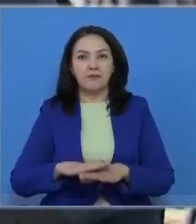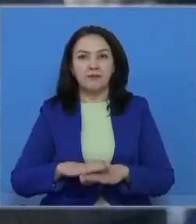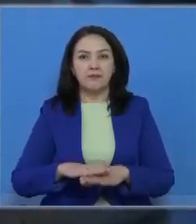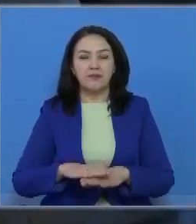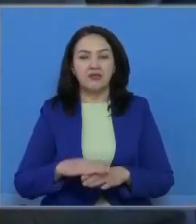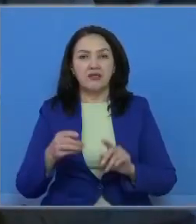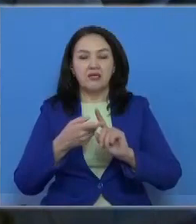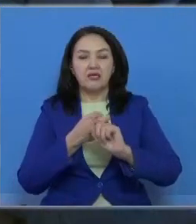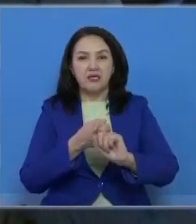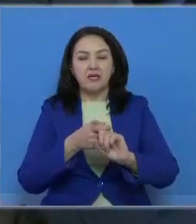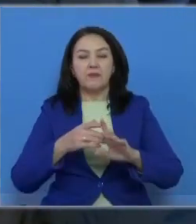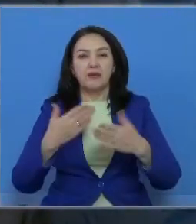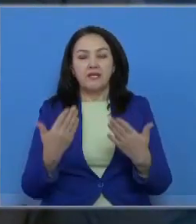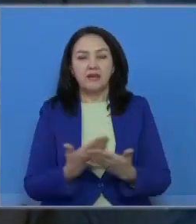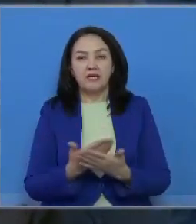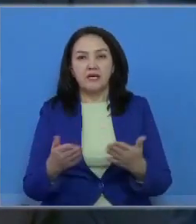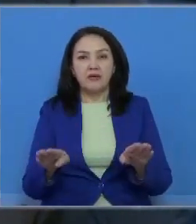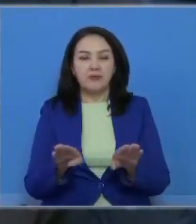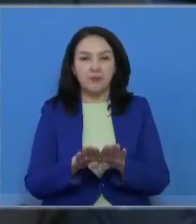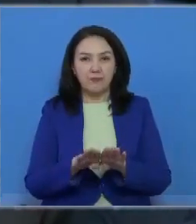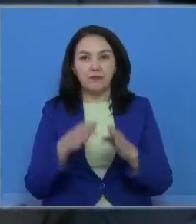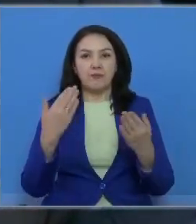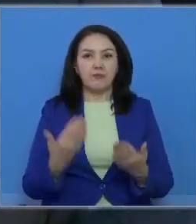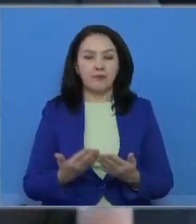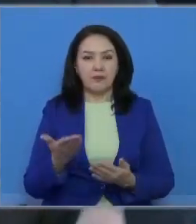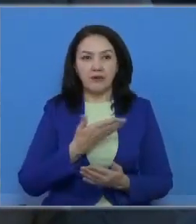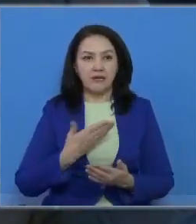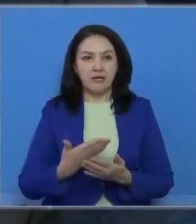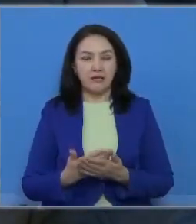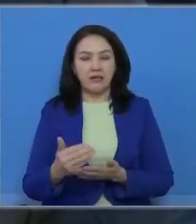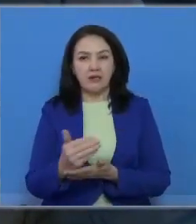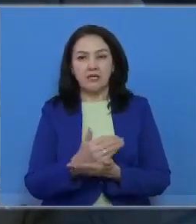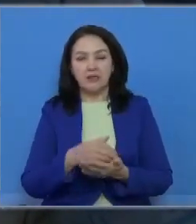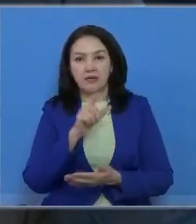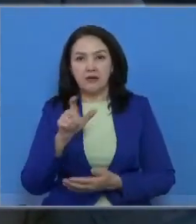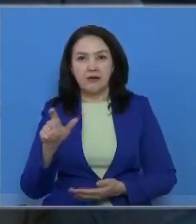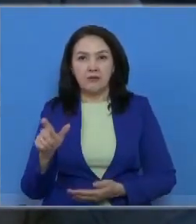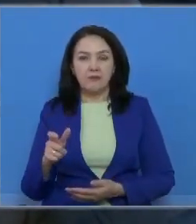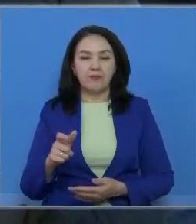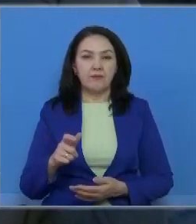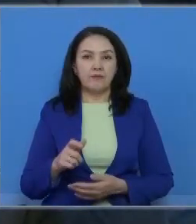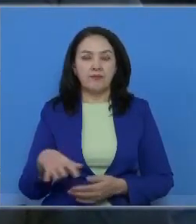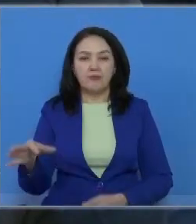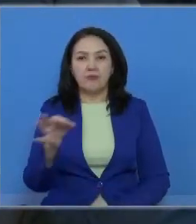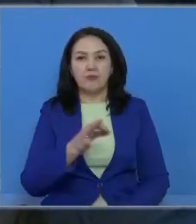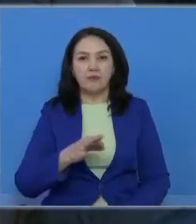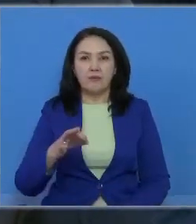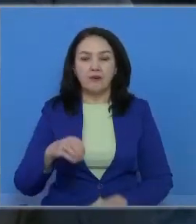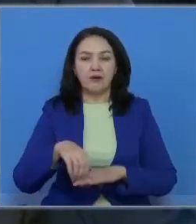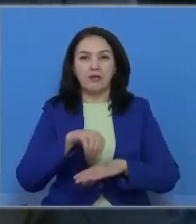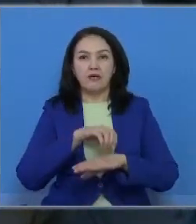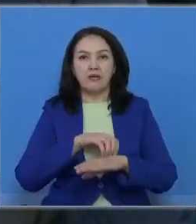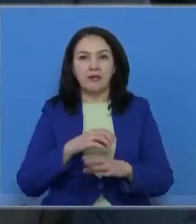мемлекетінің егемендігінің арқасы. Осы енді мына жиналып атқан қауымға облыстың